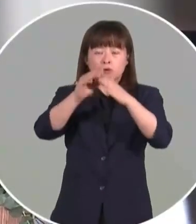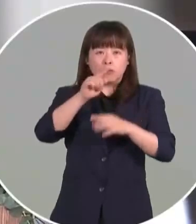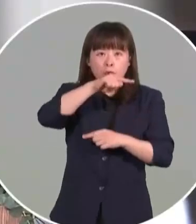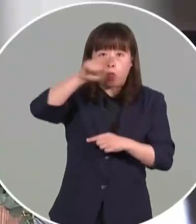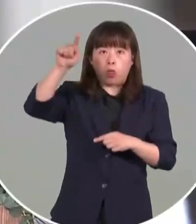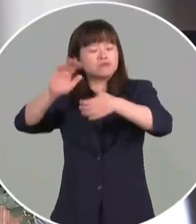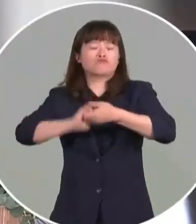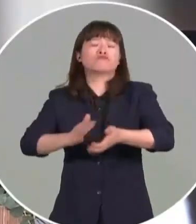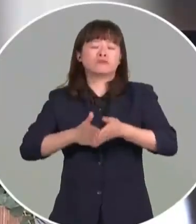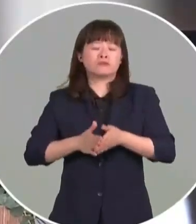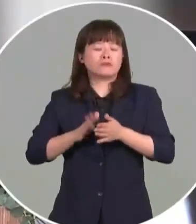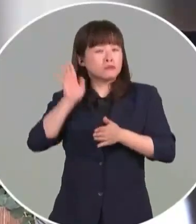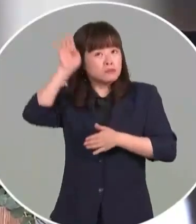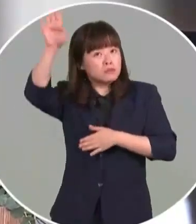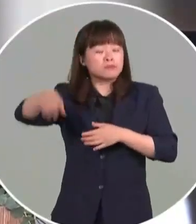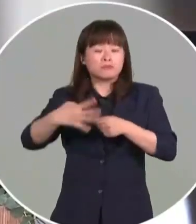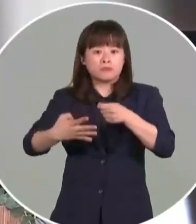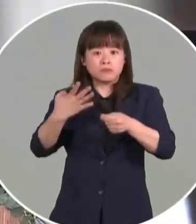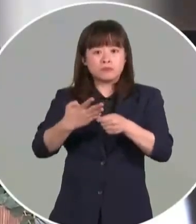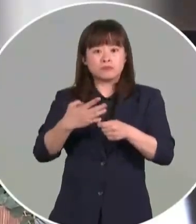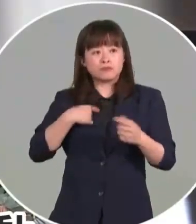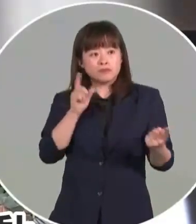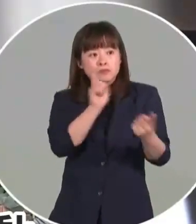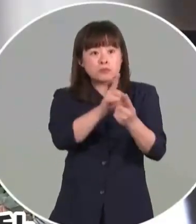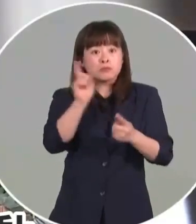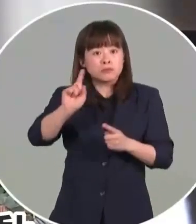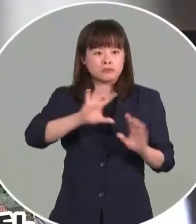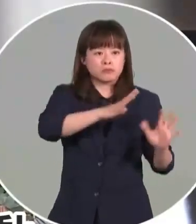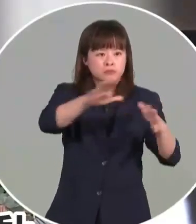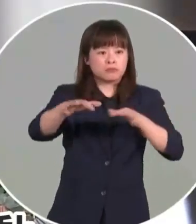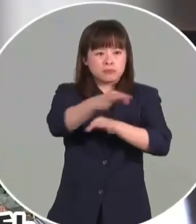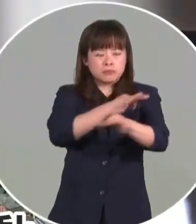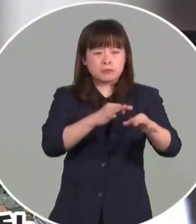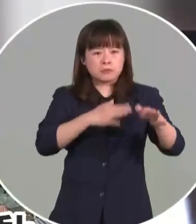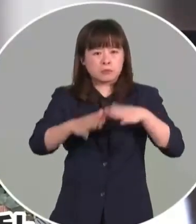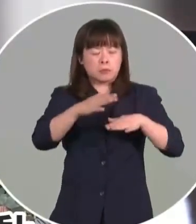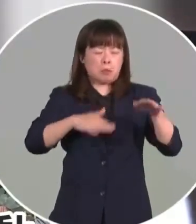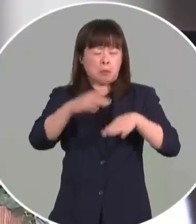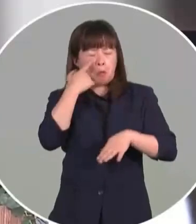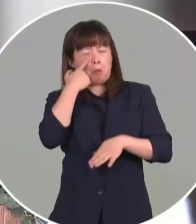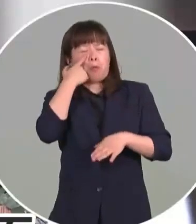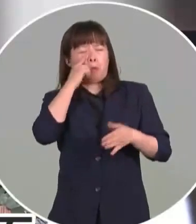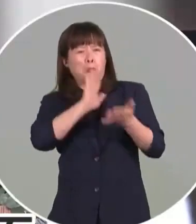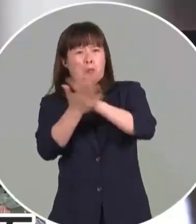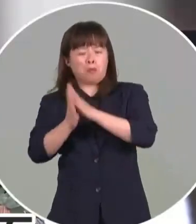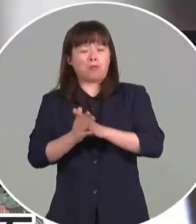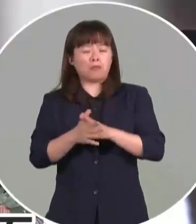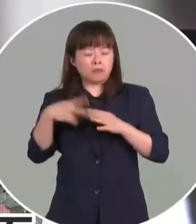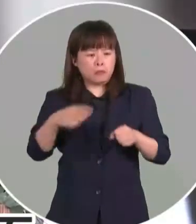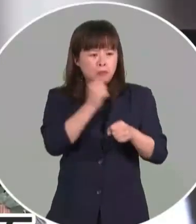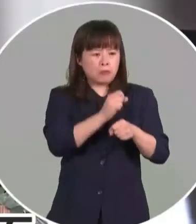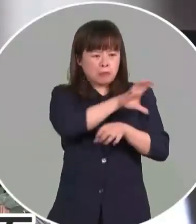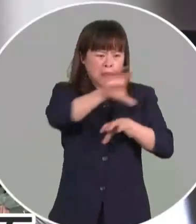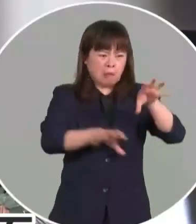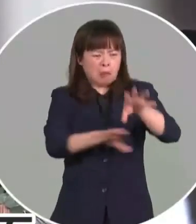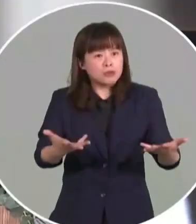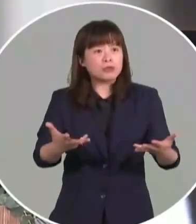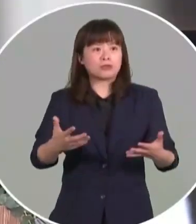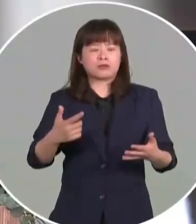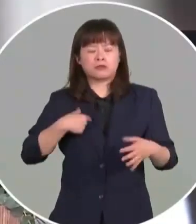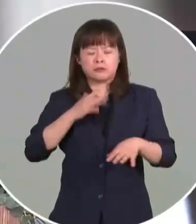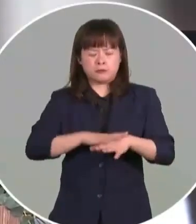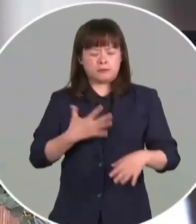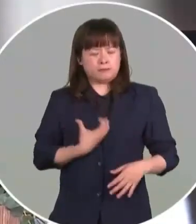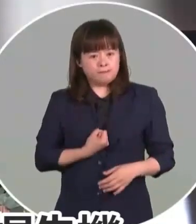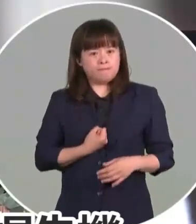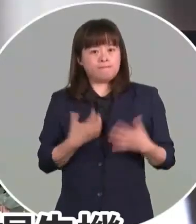也成为常态。未来四年，我们面对的是全球经济更剧烈的变动和供应链加速重整的局面。我们